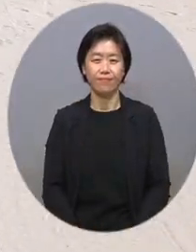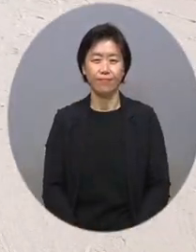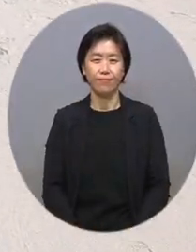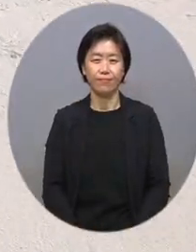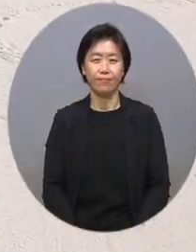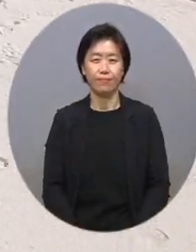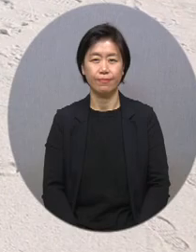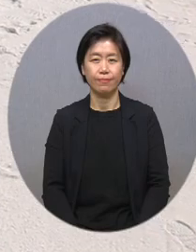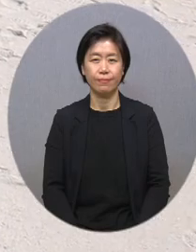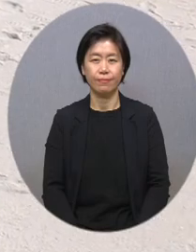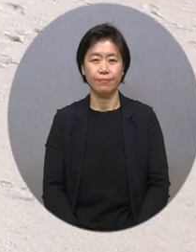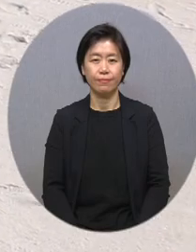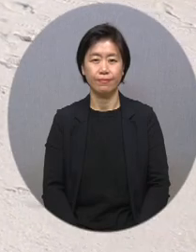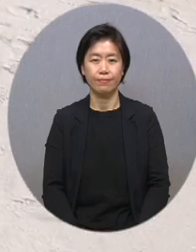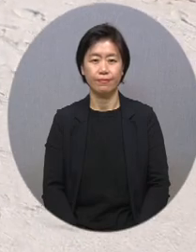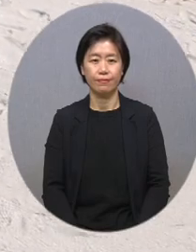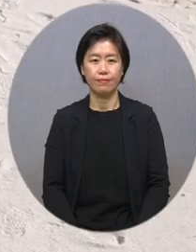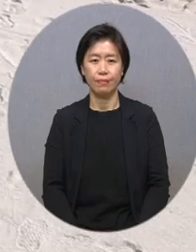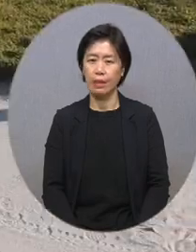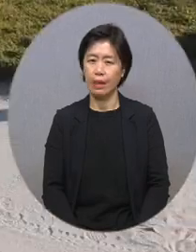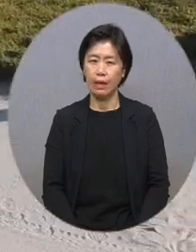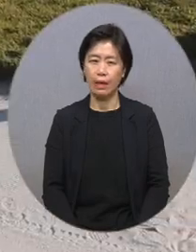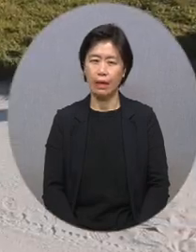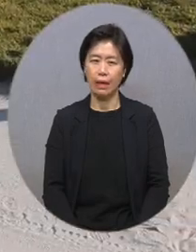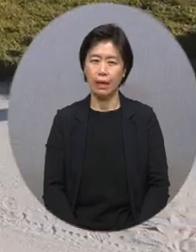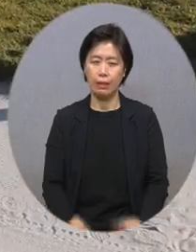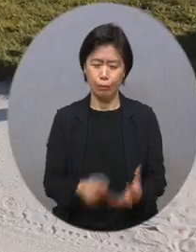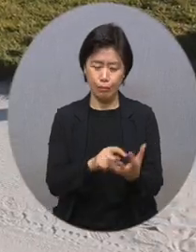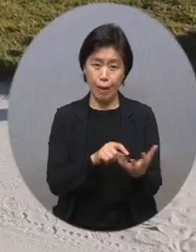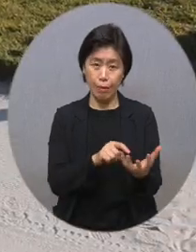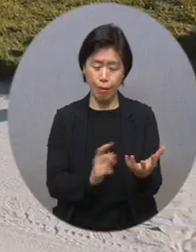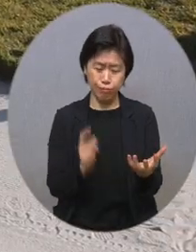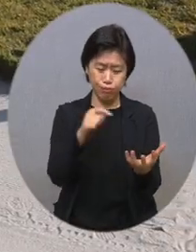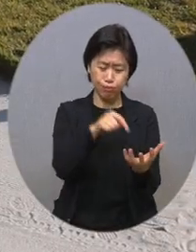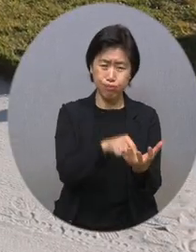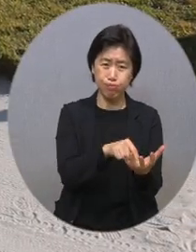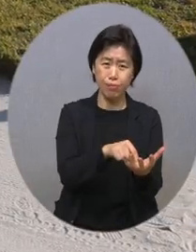야, 이거 버릇되는데 이러면은.